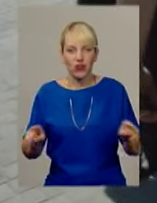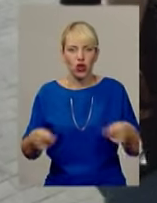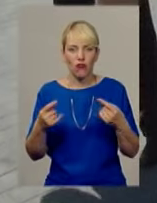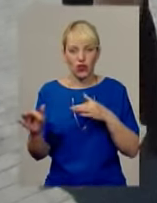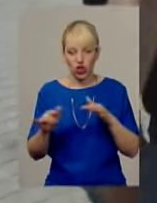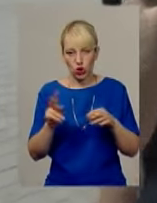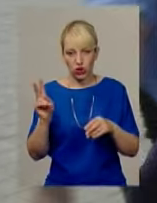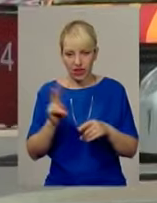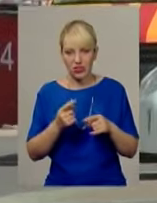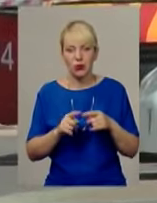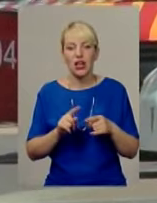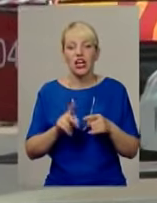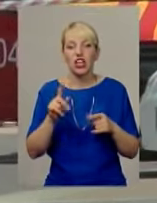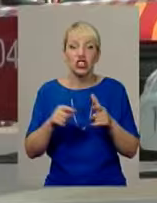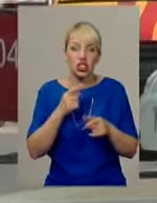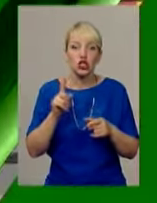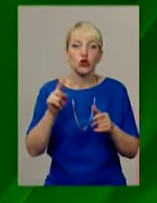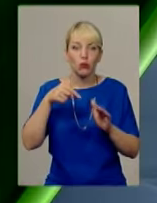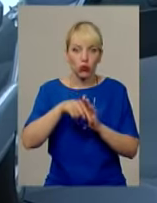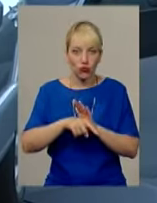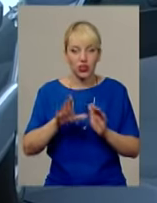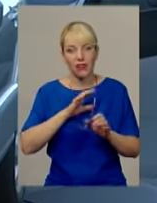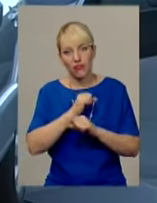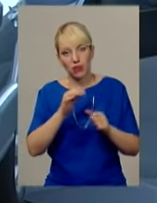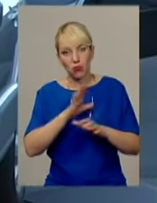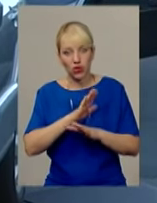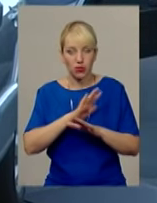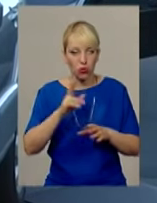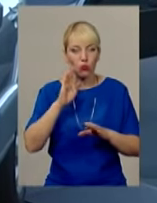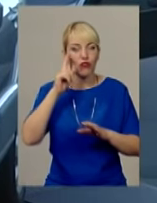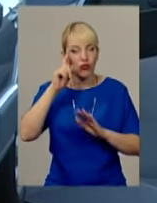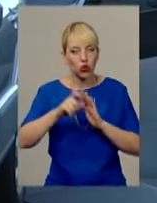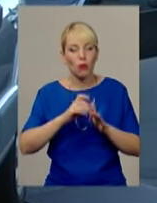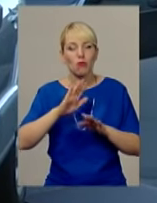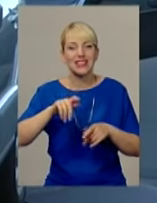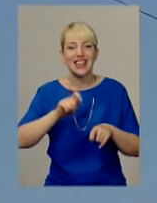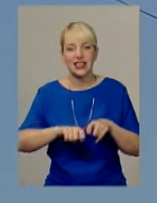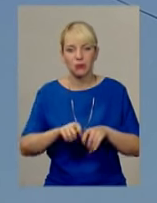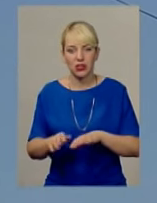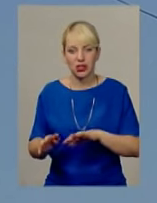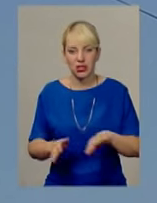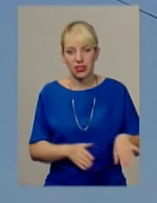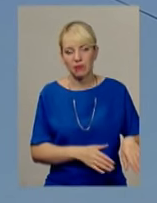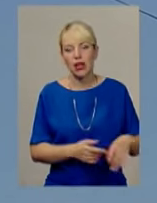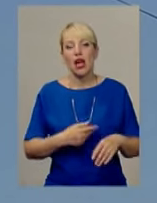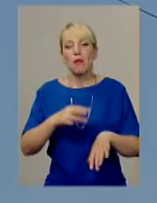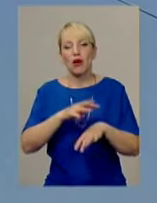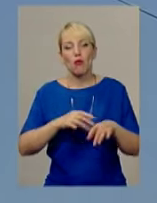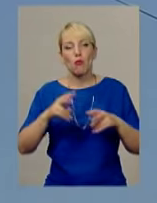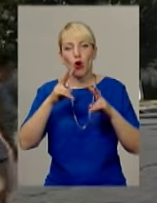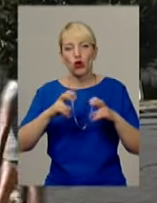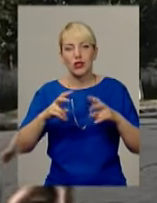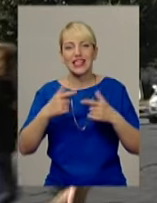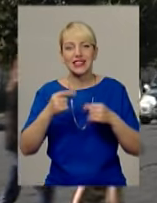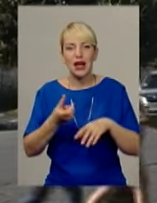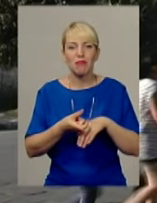речовини, достовірно відомо буде вже після експертизи. Спокійше питівки охоронятиме все видюче око. Правоохоронці проаналізували, де саме у місті